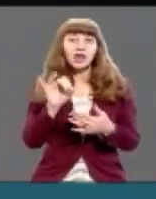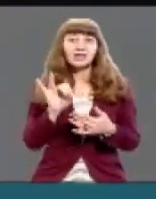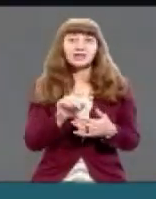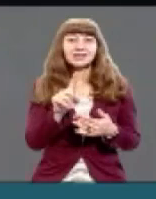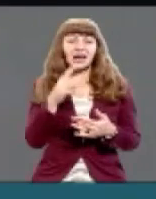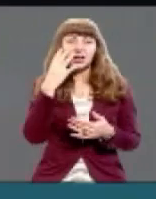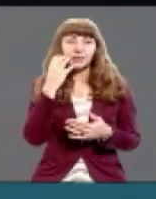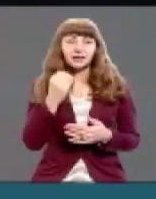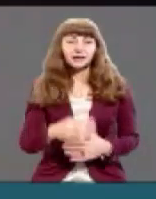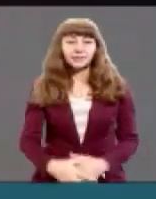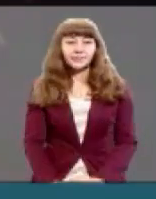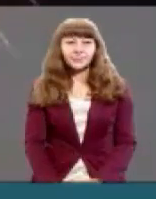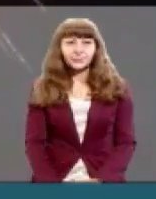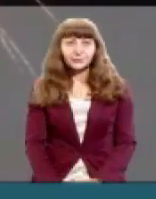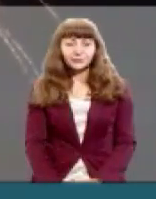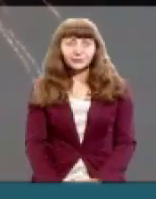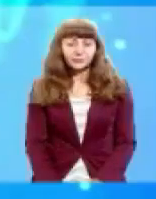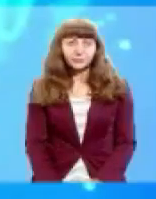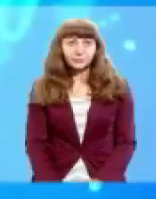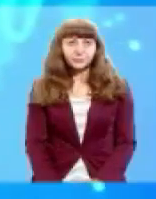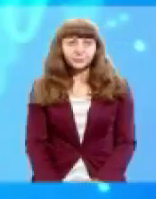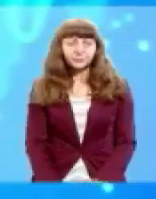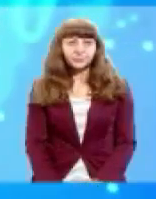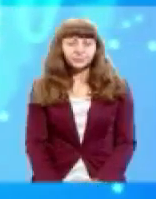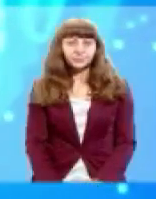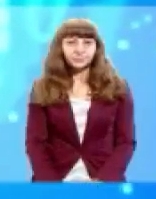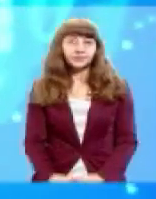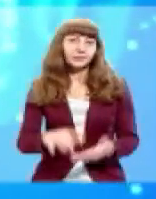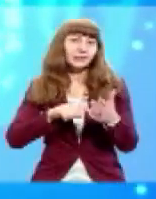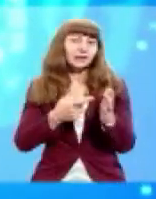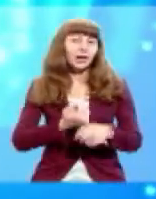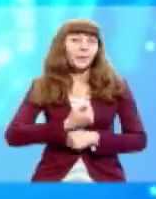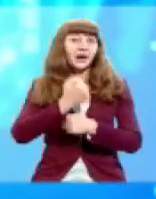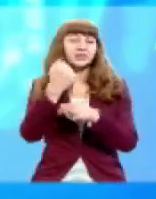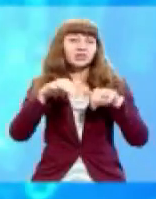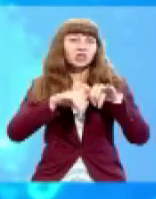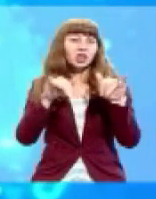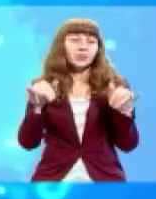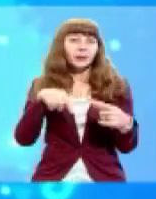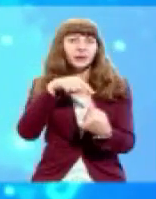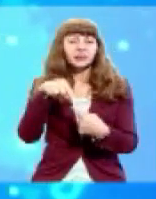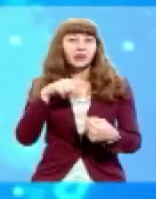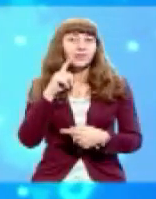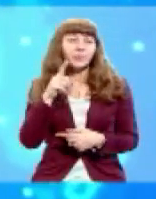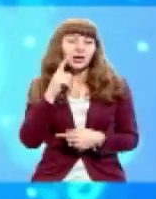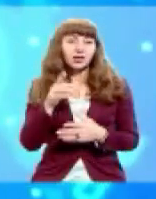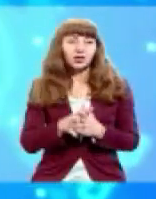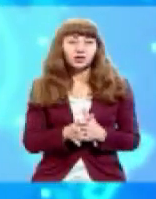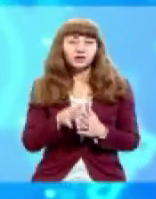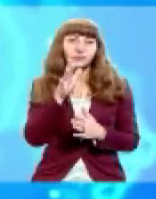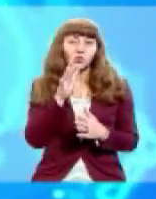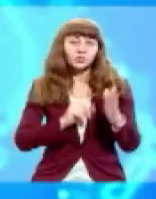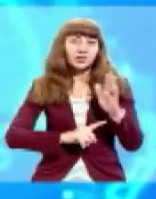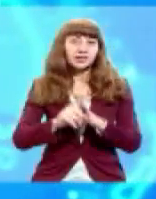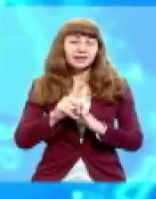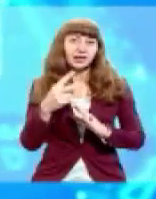Құлтанова, Диас Бейсенов, Қостанай телеарнасы. 21 жастан 35 жасқа дейінгі жастарға бизнесті дамытуға қолдау